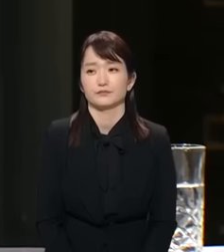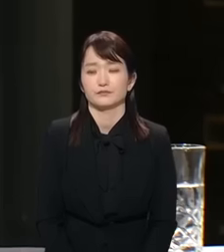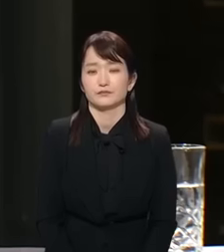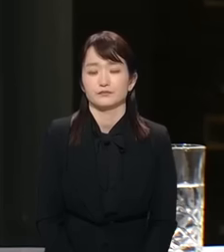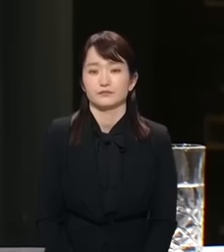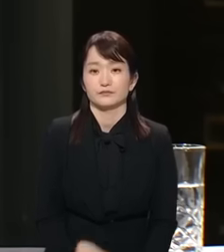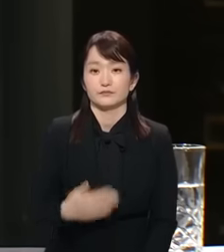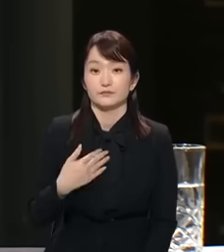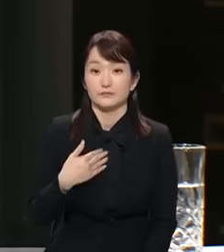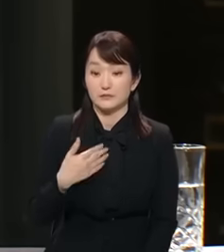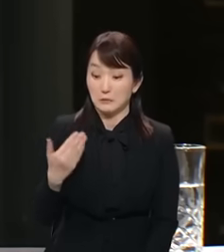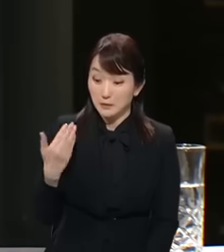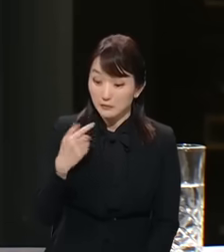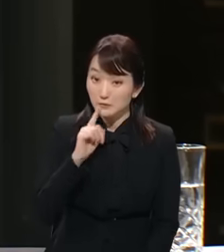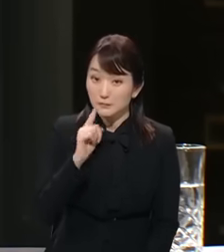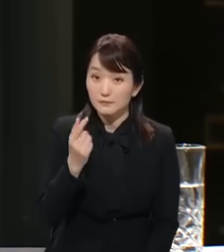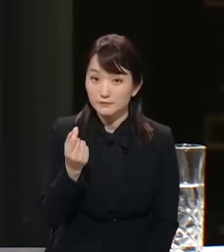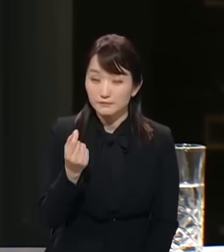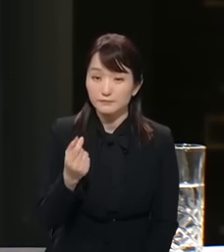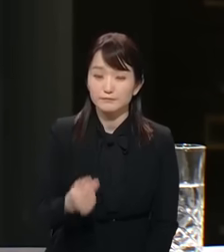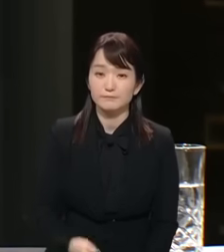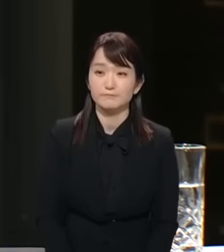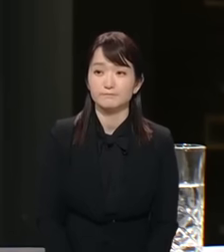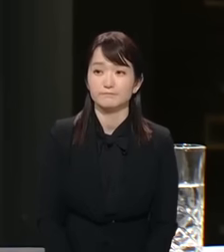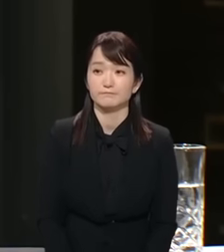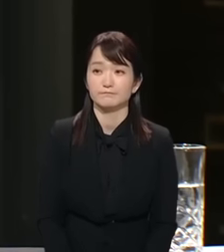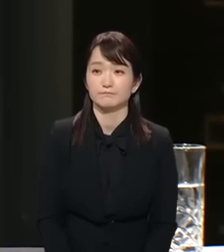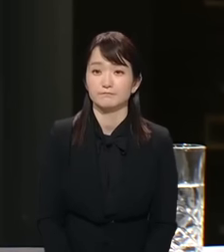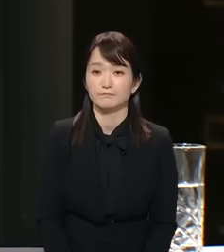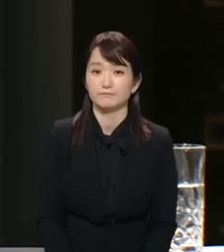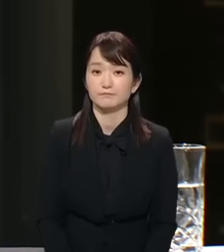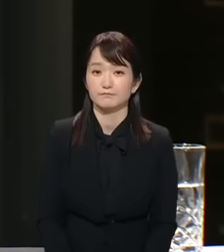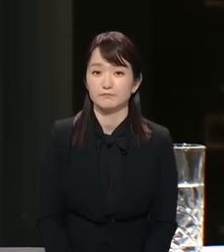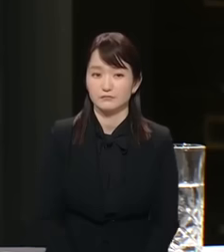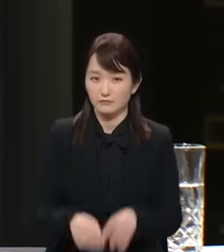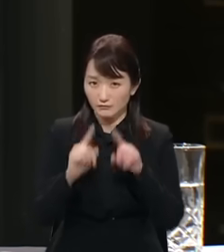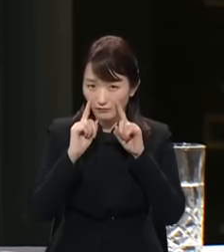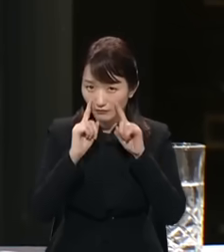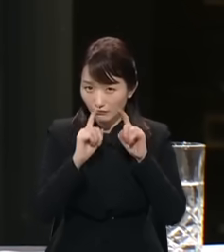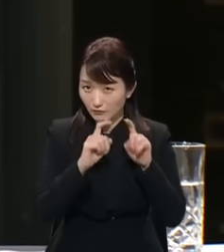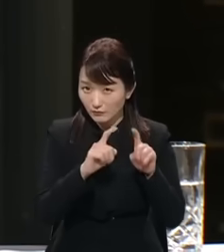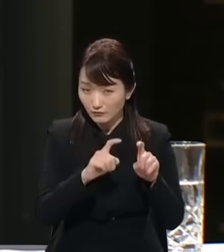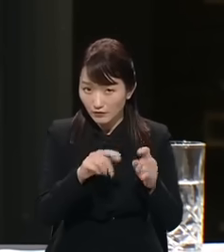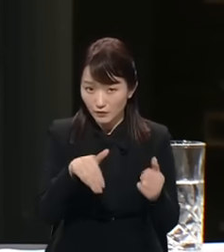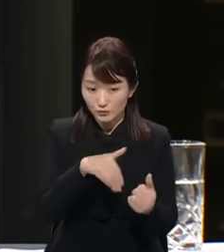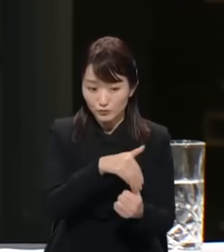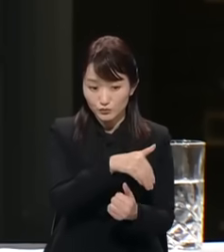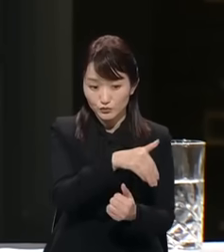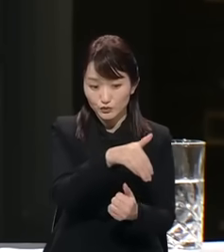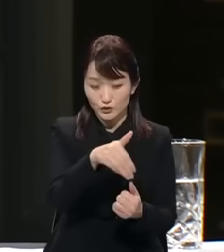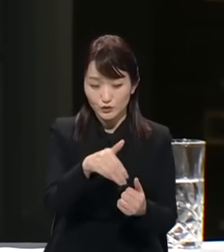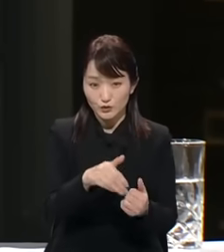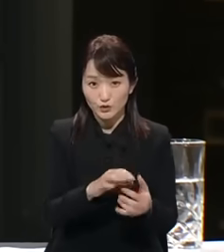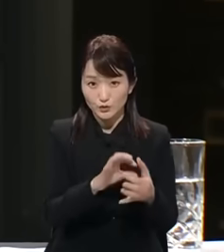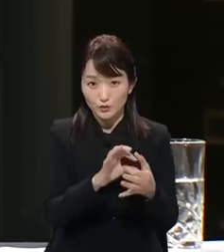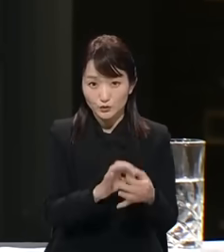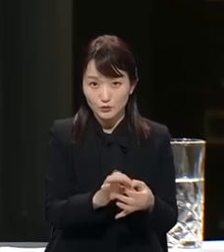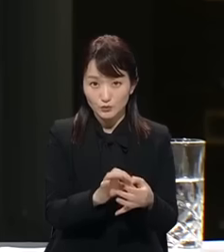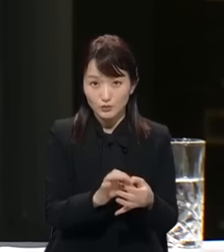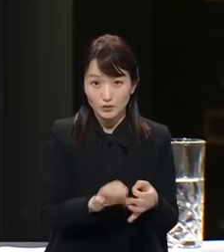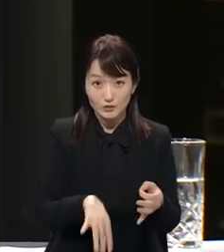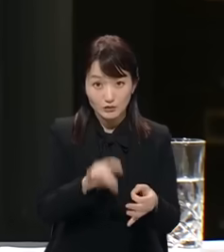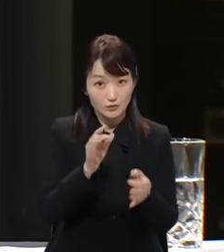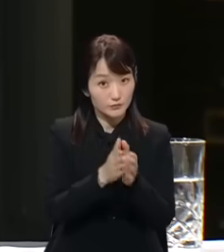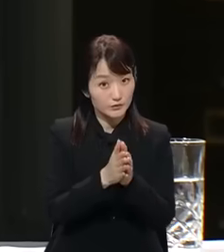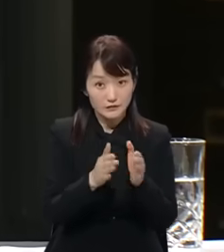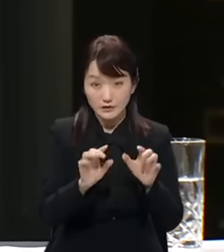잠깐 말씀을 드렸습니다만 어 이런 의혹이 그냥 분위기를 타서 처음 막 이렇게 돌출한 건